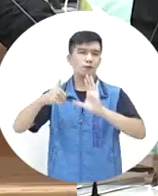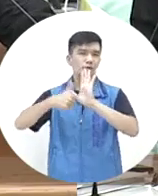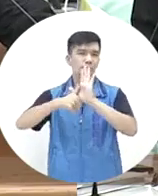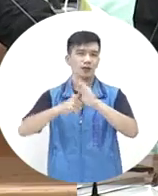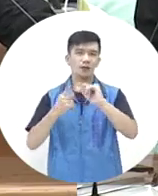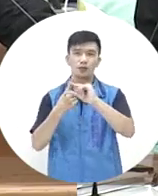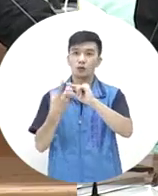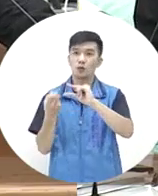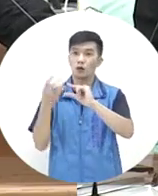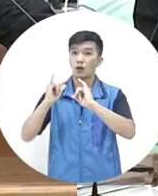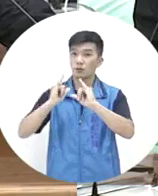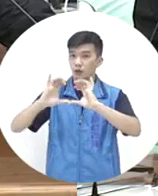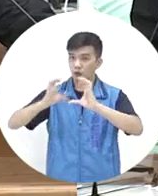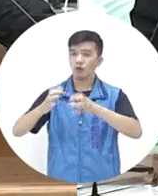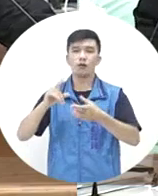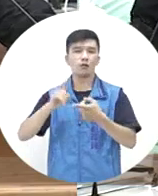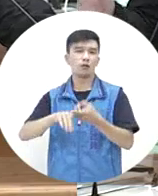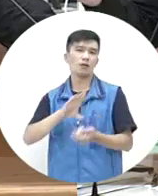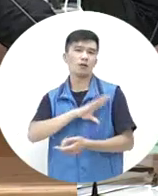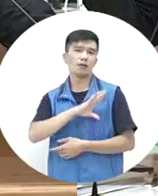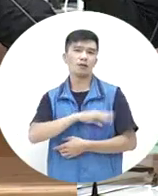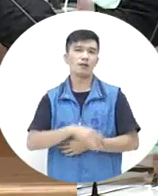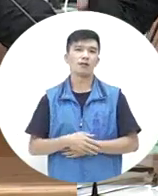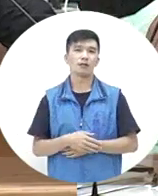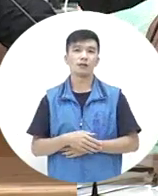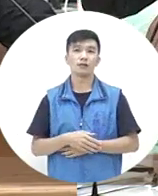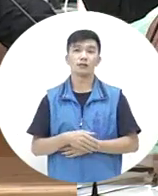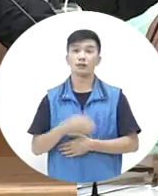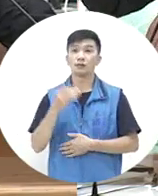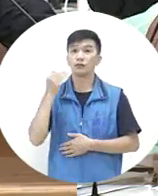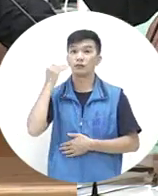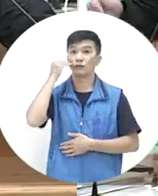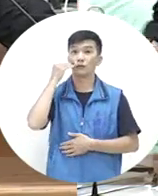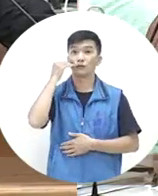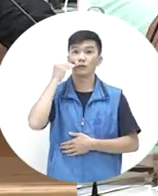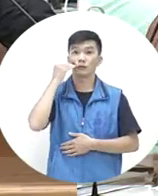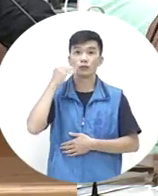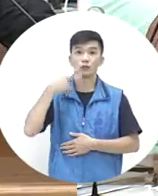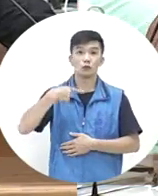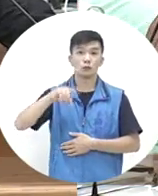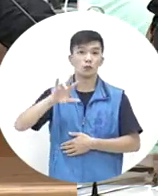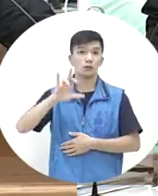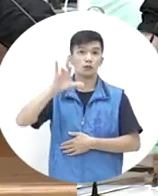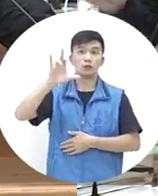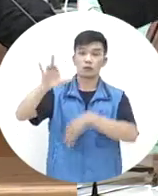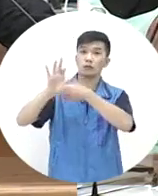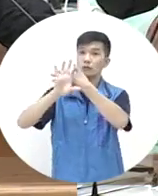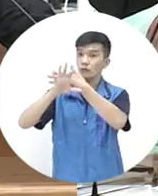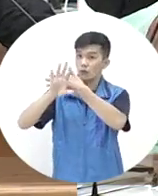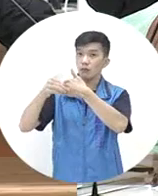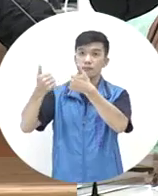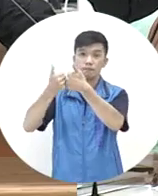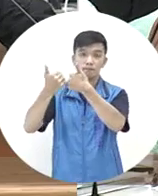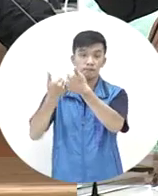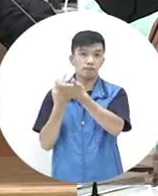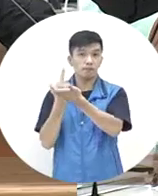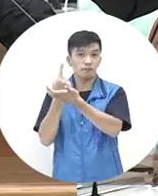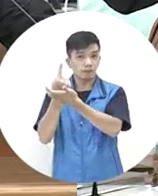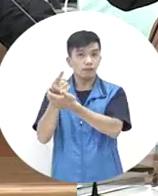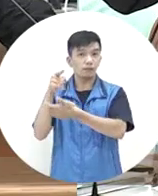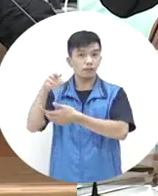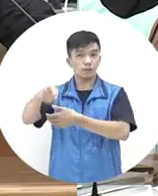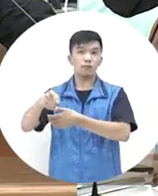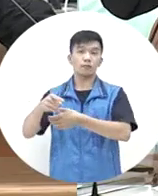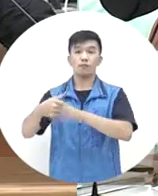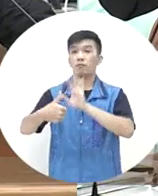叫中华民国 嘛，对嘛，对啦，所以中华民国多说一点嘛。 出去国外参加这个会议，然后上面的这个牌子呢，把